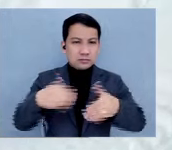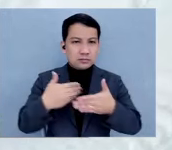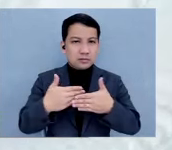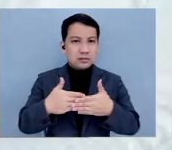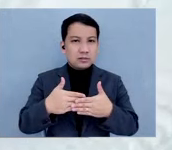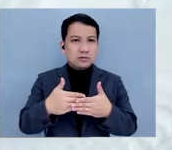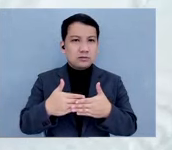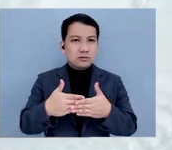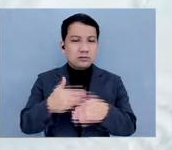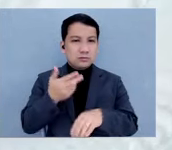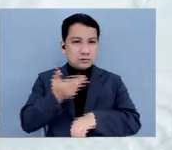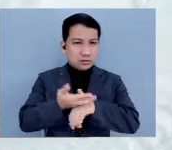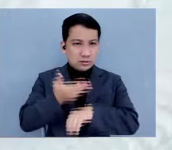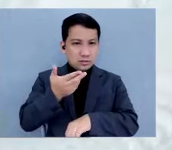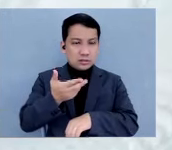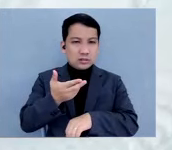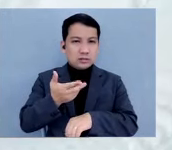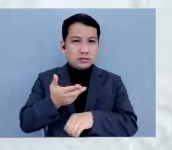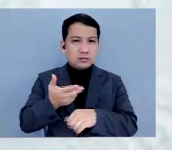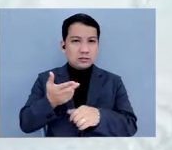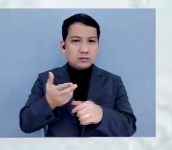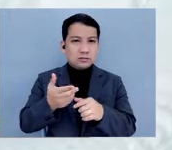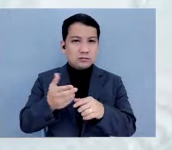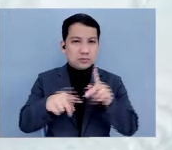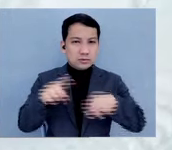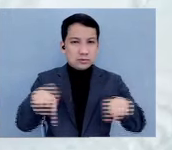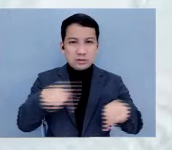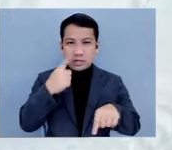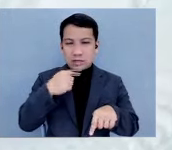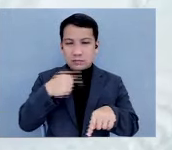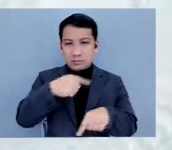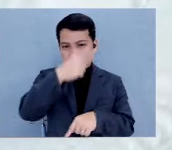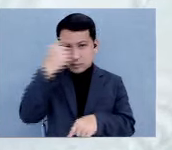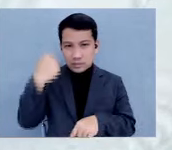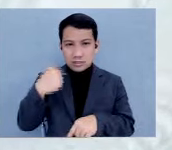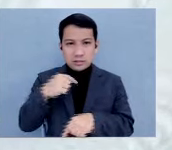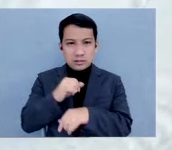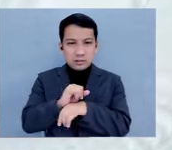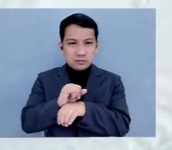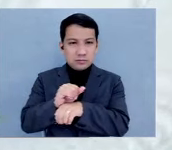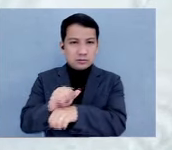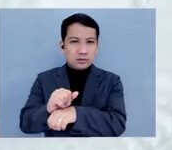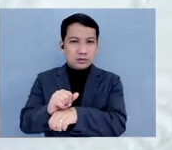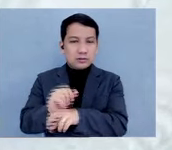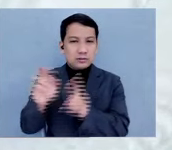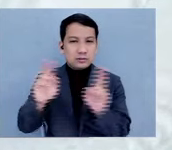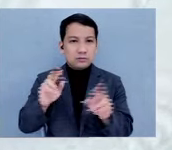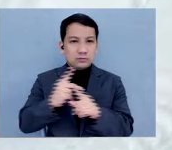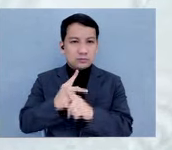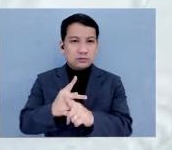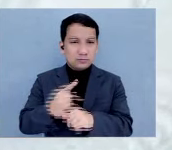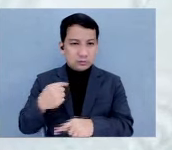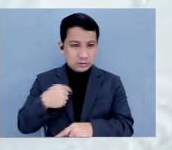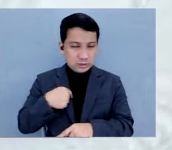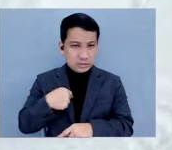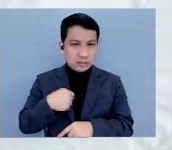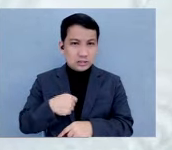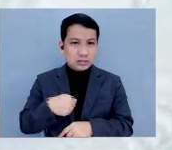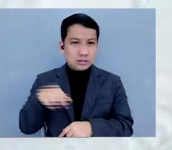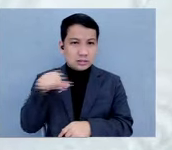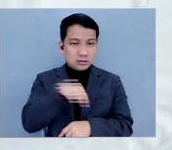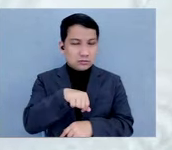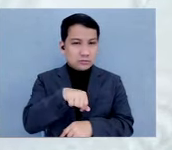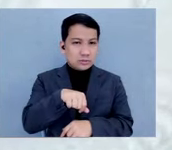puro bato, laksa-laksang pula at itim na langgam. Handang ipagtanggol ako sa mga